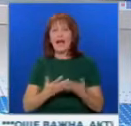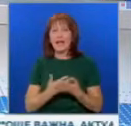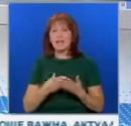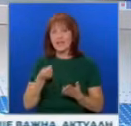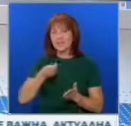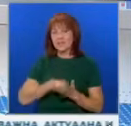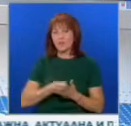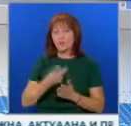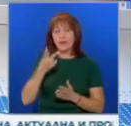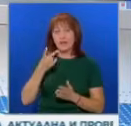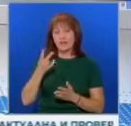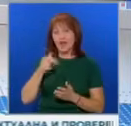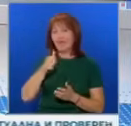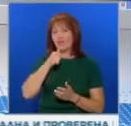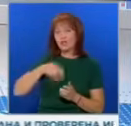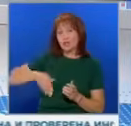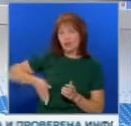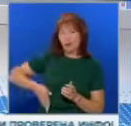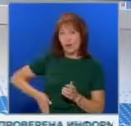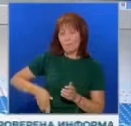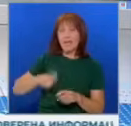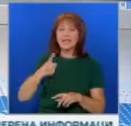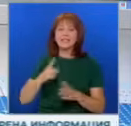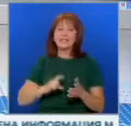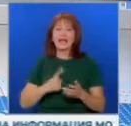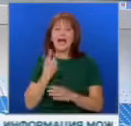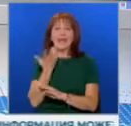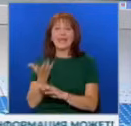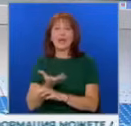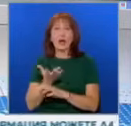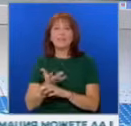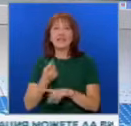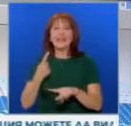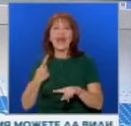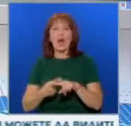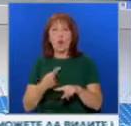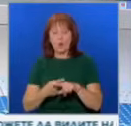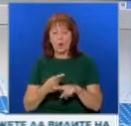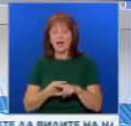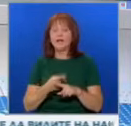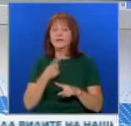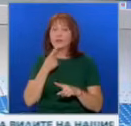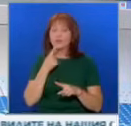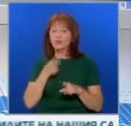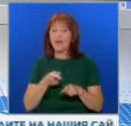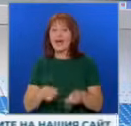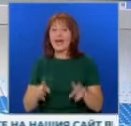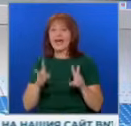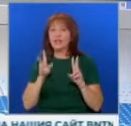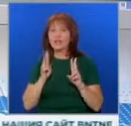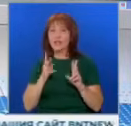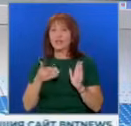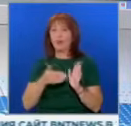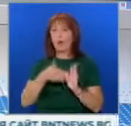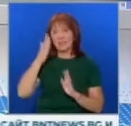два от хеликоптерите Кугър, за да се включат в гасенето на пожарите, възможно най-скоро. Това е едно от решенията на съвета по сигурността към